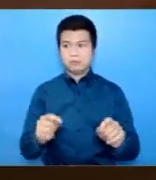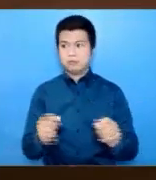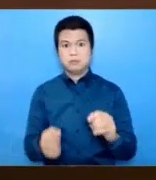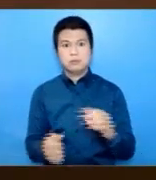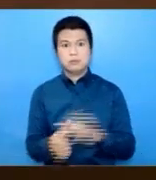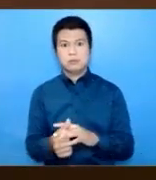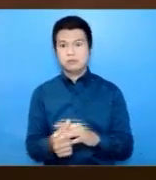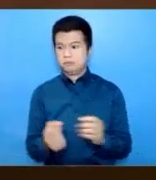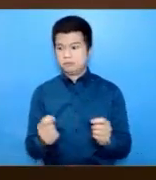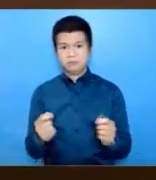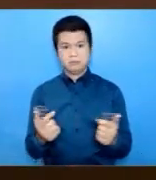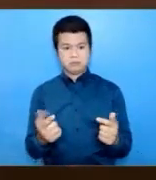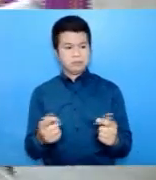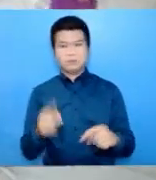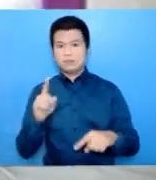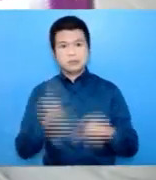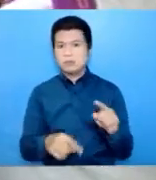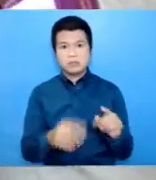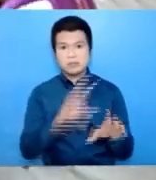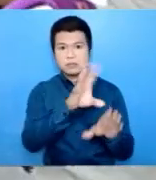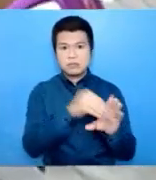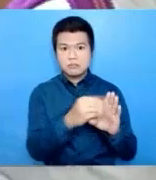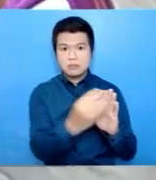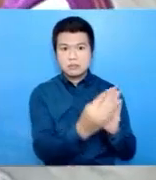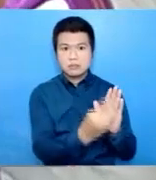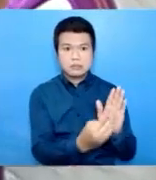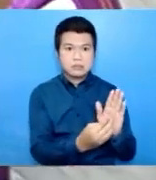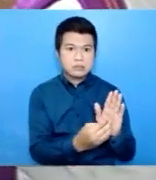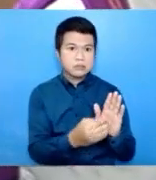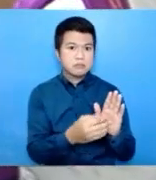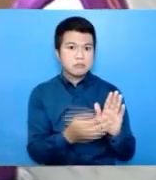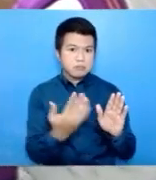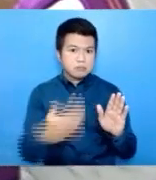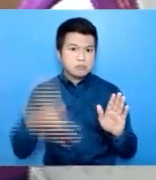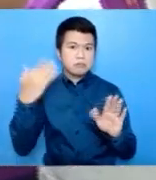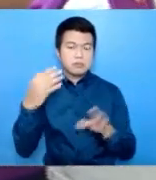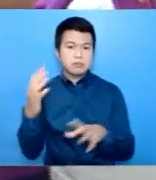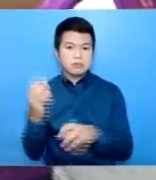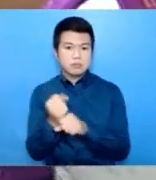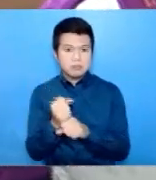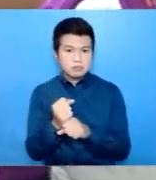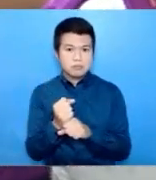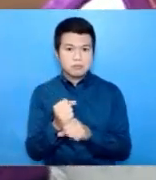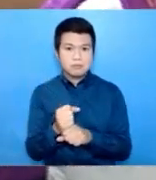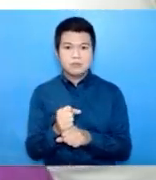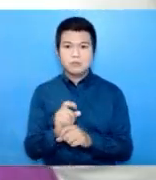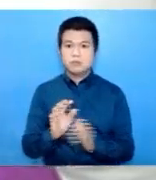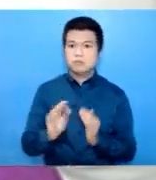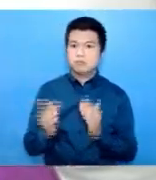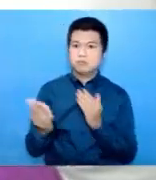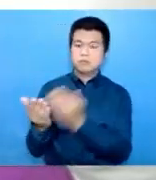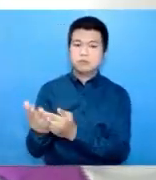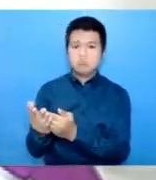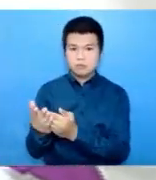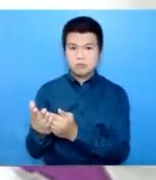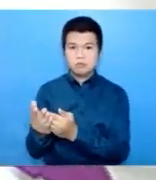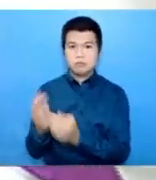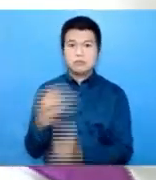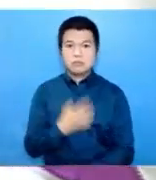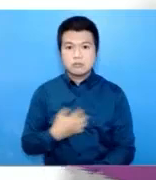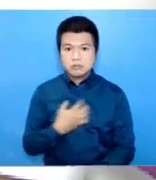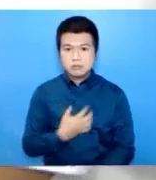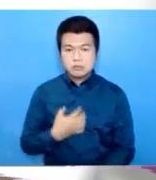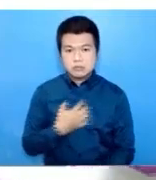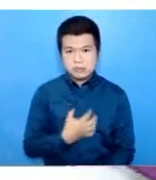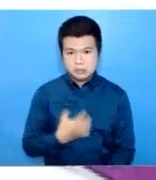kahit tumanggap noon ng ayuda. Gaya ni Lorraine na agad nagpunta sa grievance committee. Ilang weeks po kaya